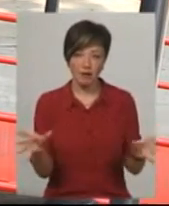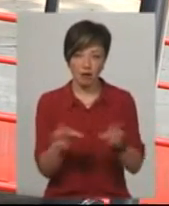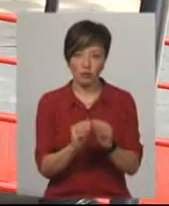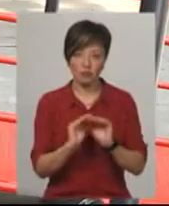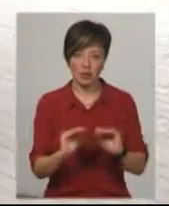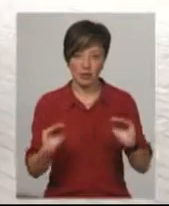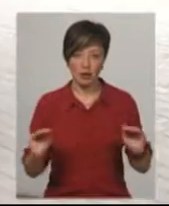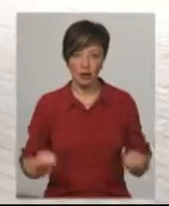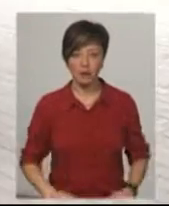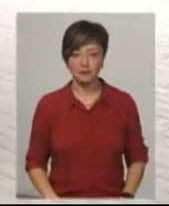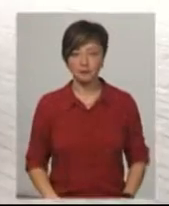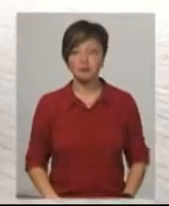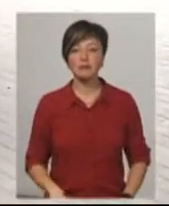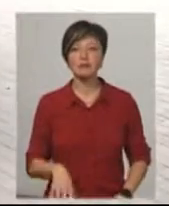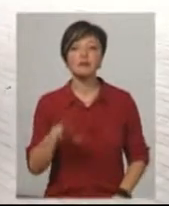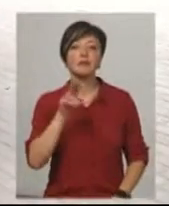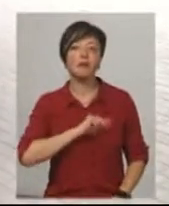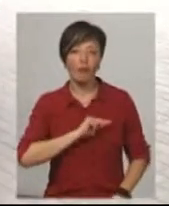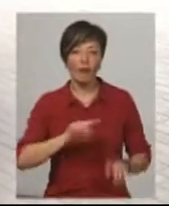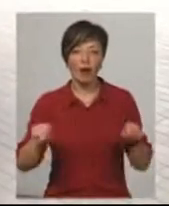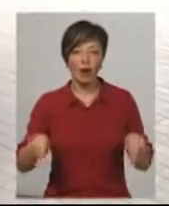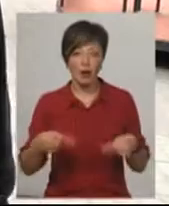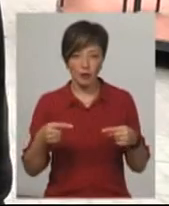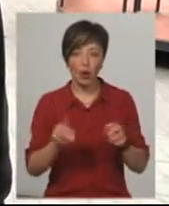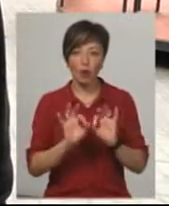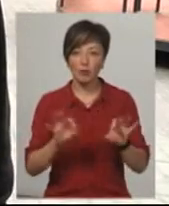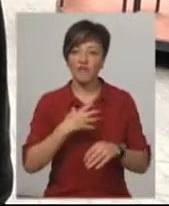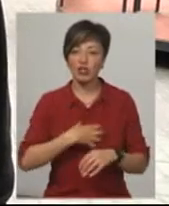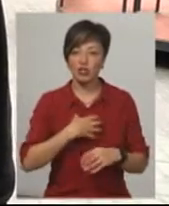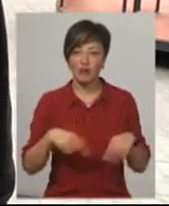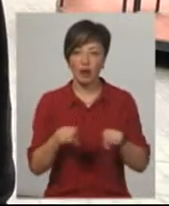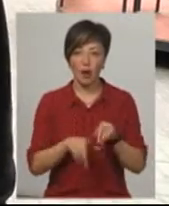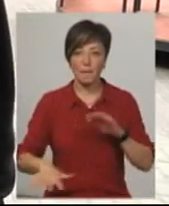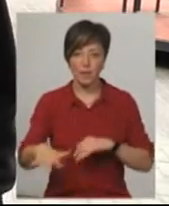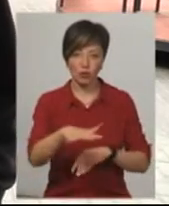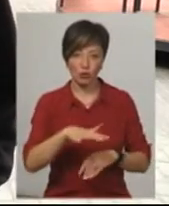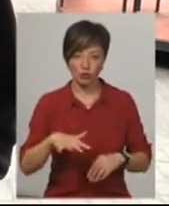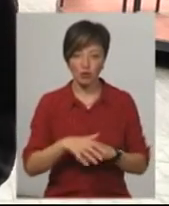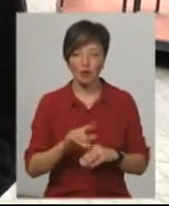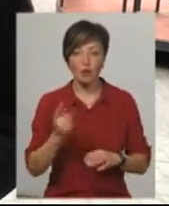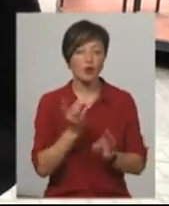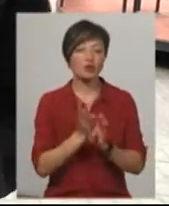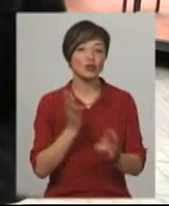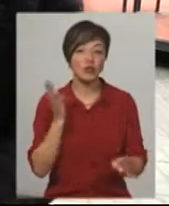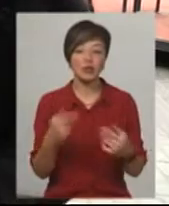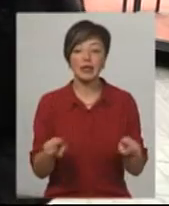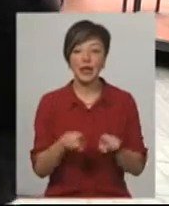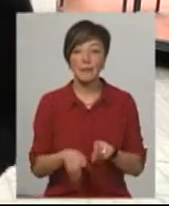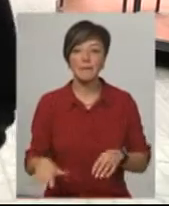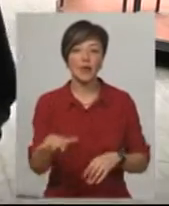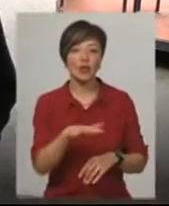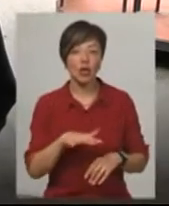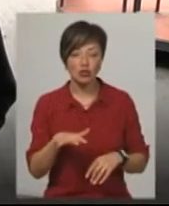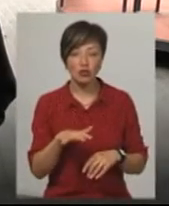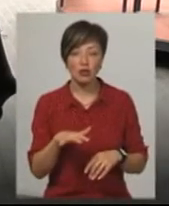з дітками. Реабілітолог Андрій Моремуха розповідає важливість таких майданчиків. В першу чергу такі